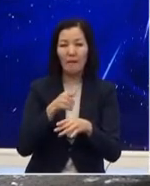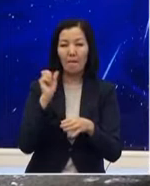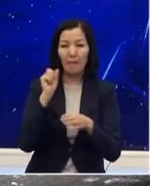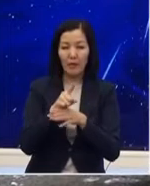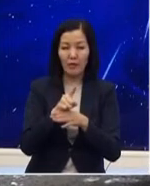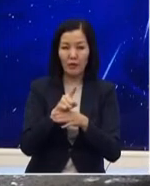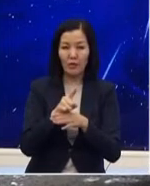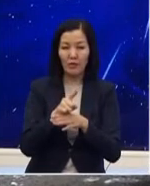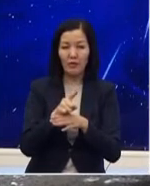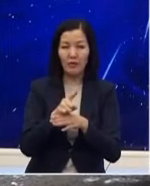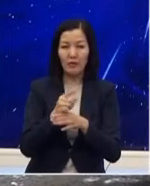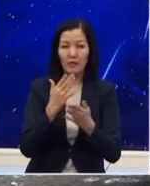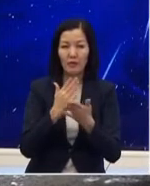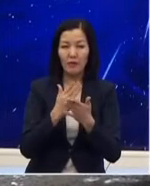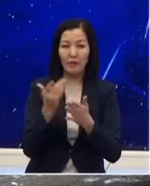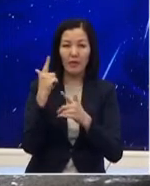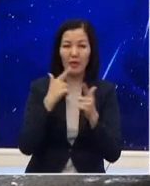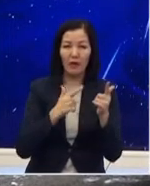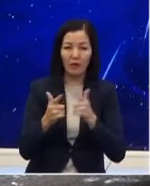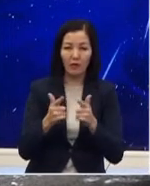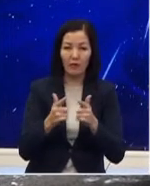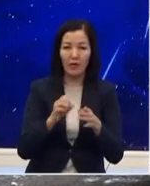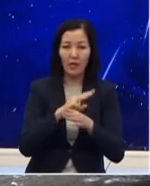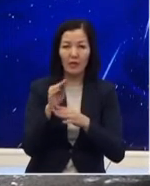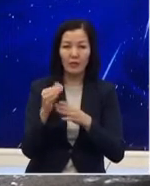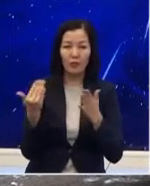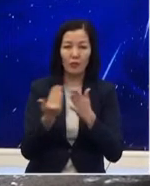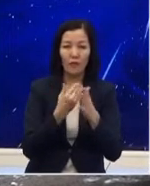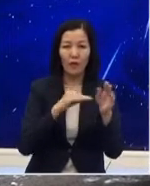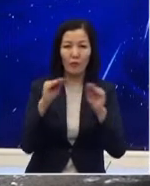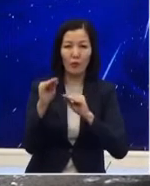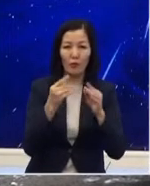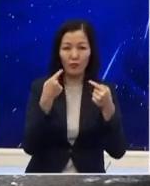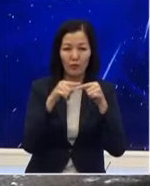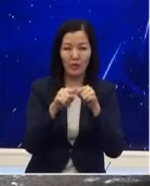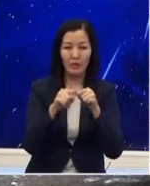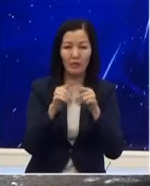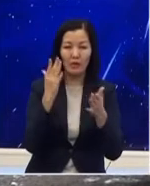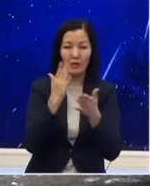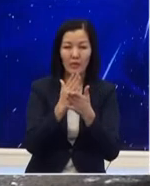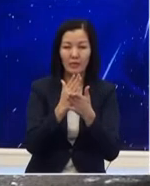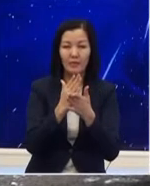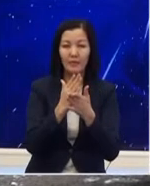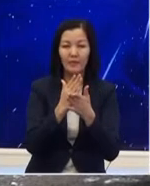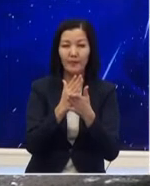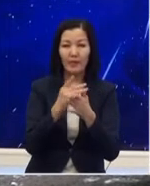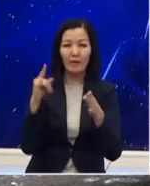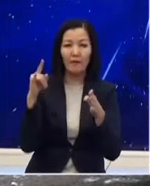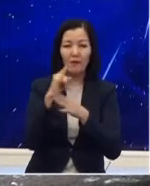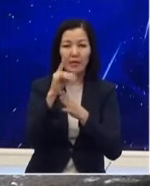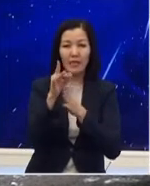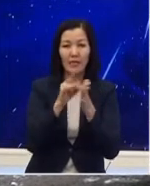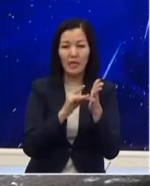значит, воздушный транспорт всегда стоит на готове. Он также оснащен всем современным медицинским оборудованием. То есть вылет